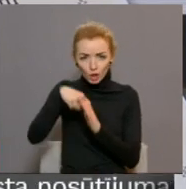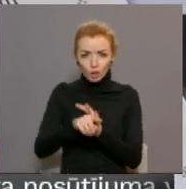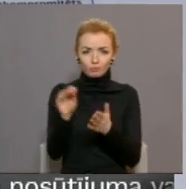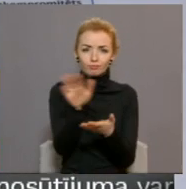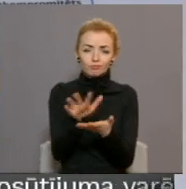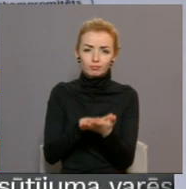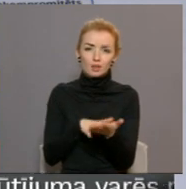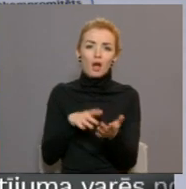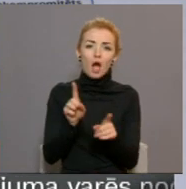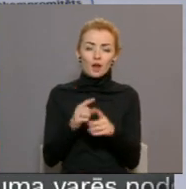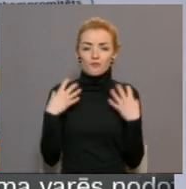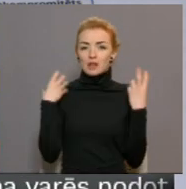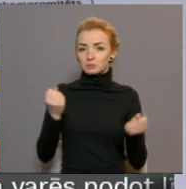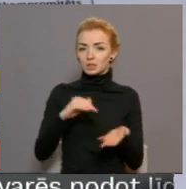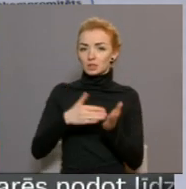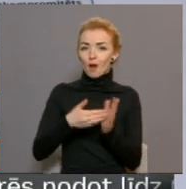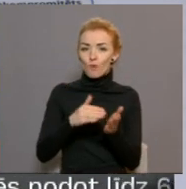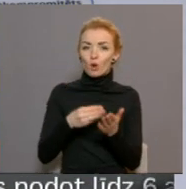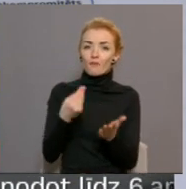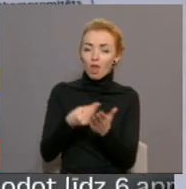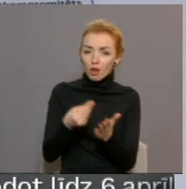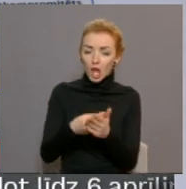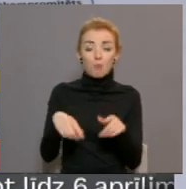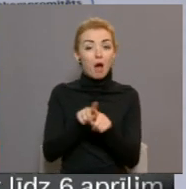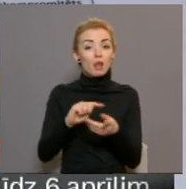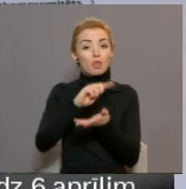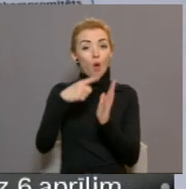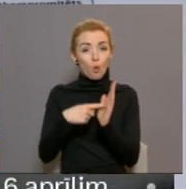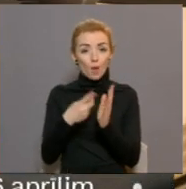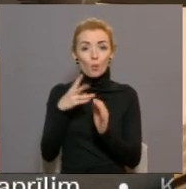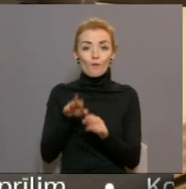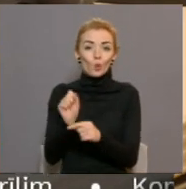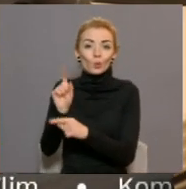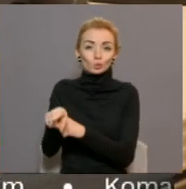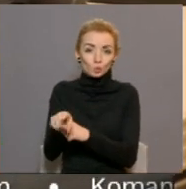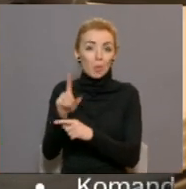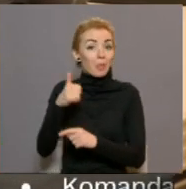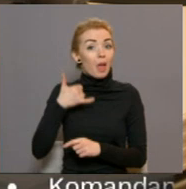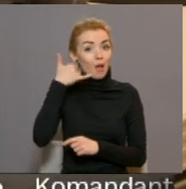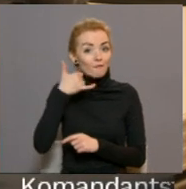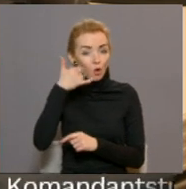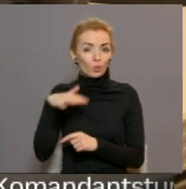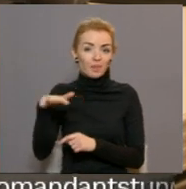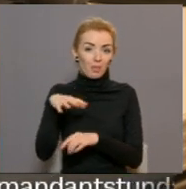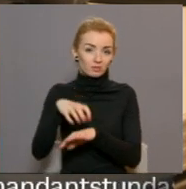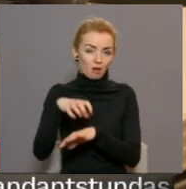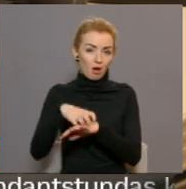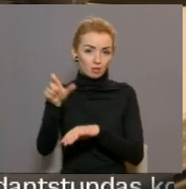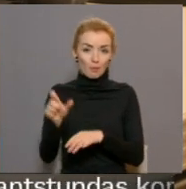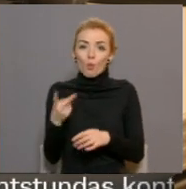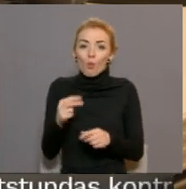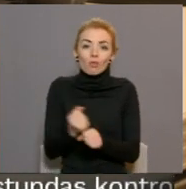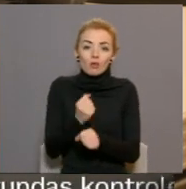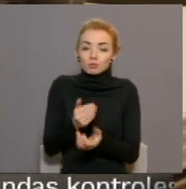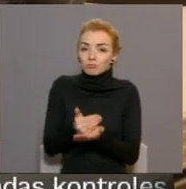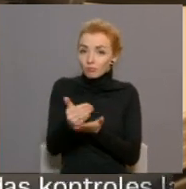stāvokļa novērtējuma tabulas un jautājumi, kurus ģimenes ārstam jāuzdod pa telefonu, lai saprastu, ko darīt tālāk. Tāpat